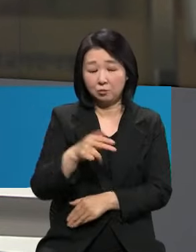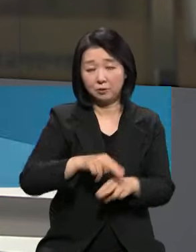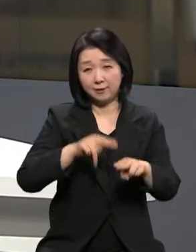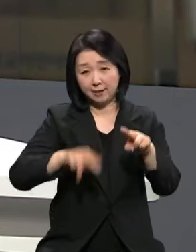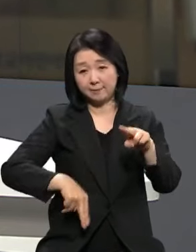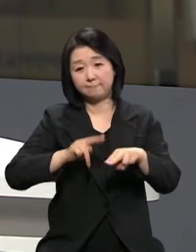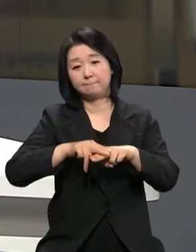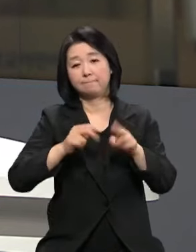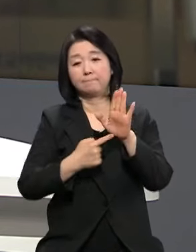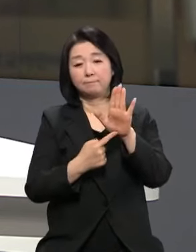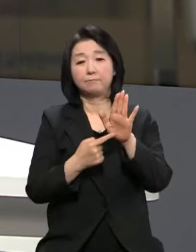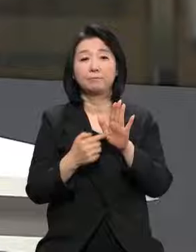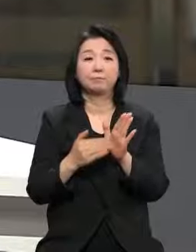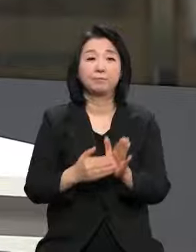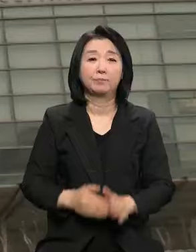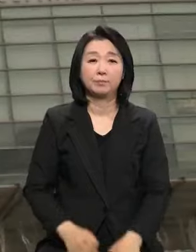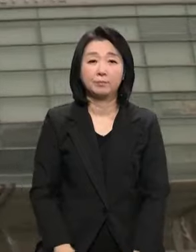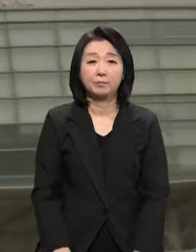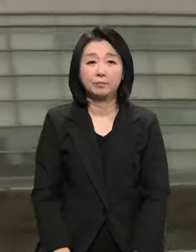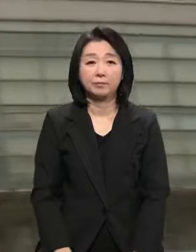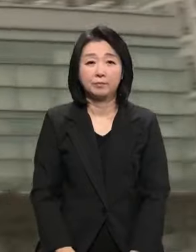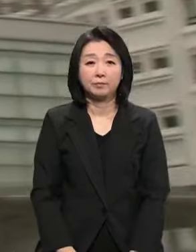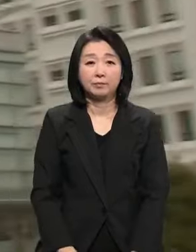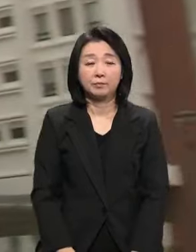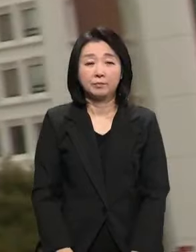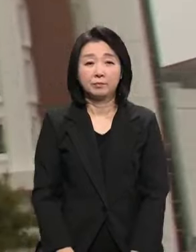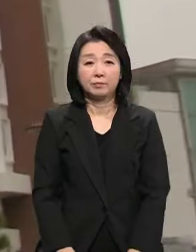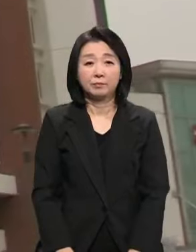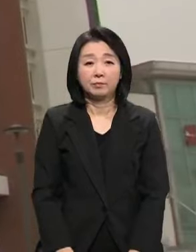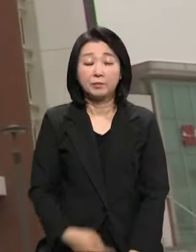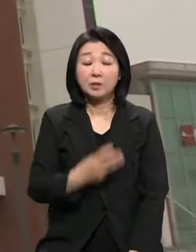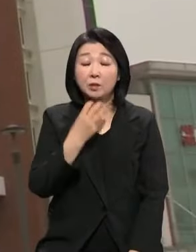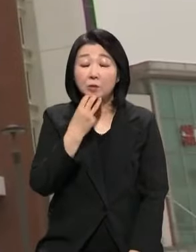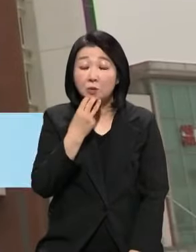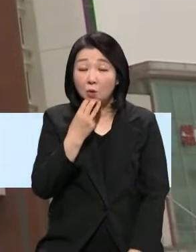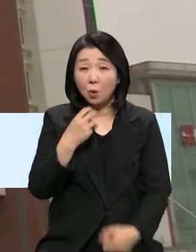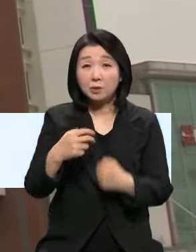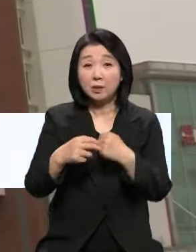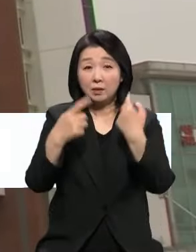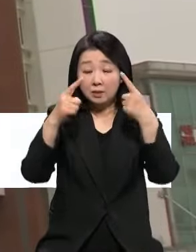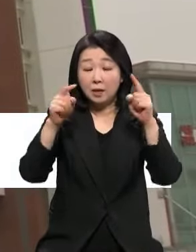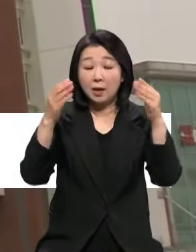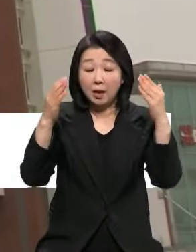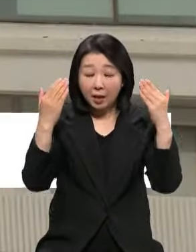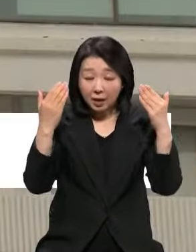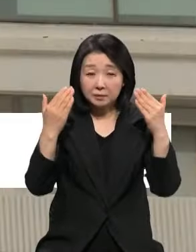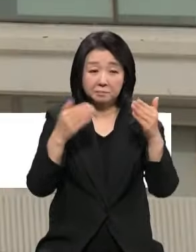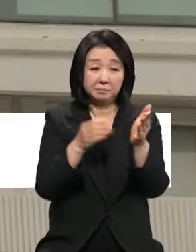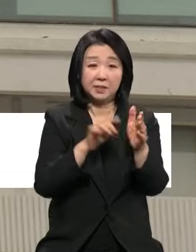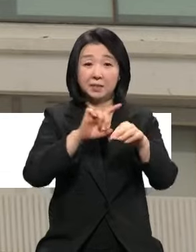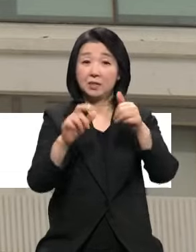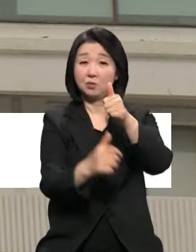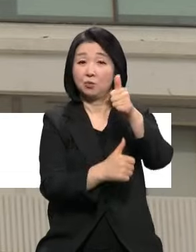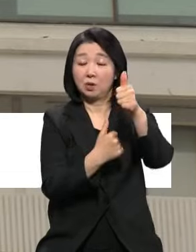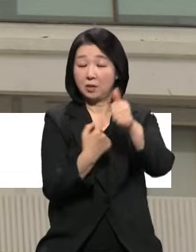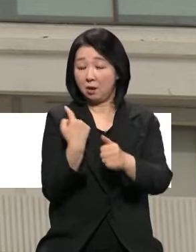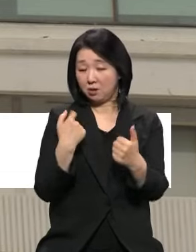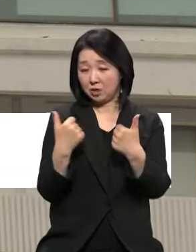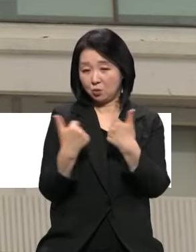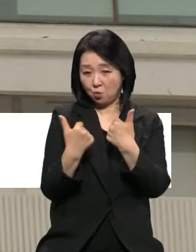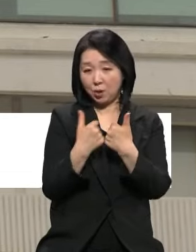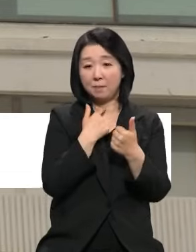했습니다 박유미 기자입니다 서울대 의과대학 서울대병원 교수 비대위는 어제